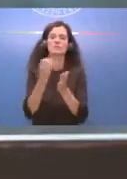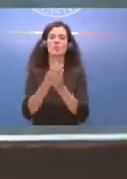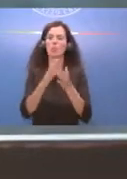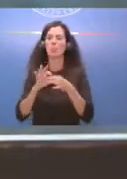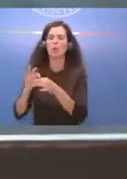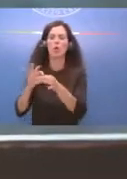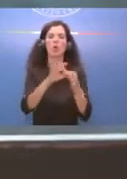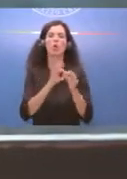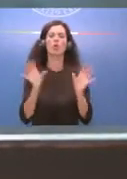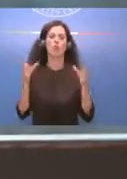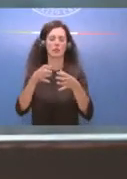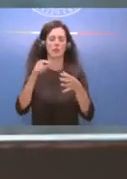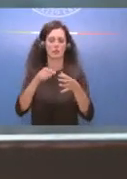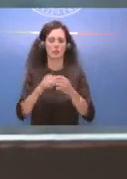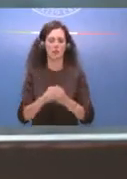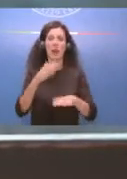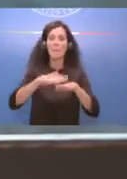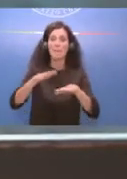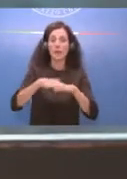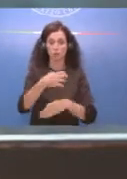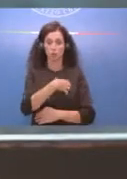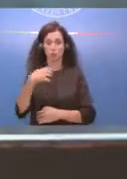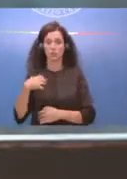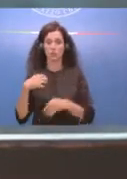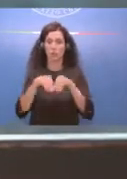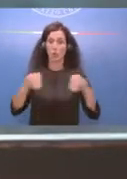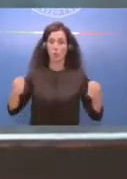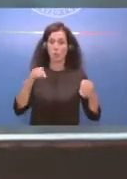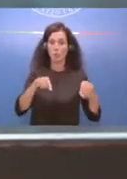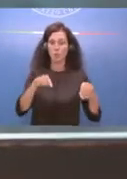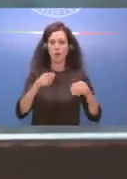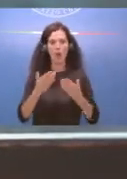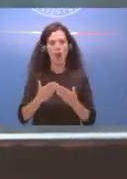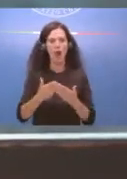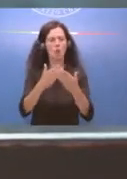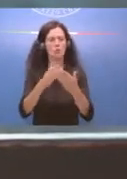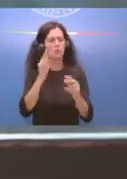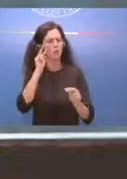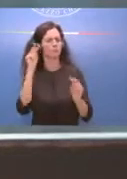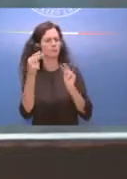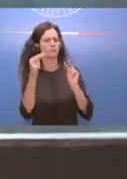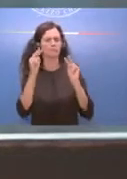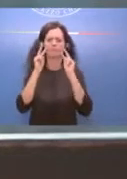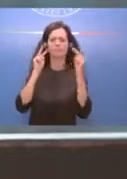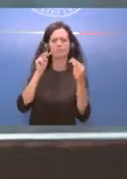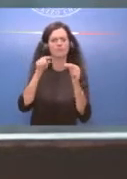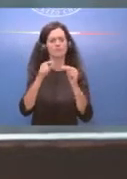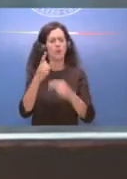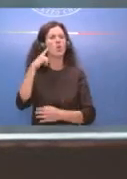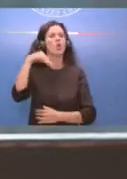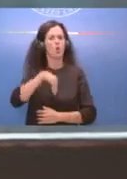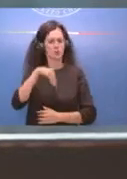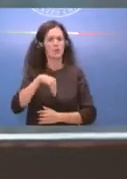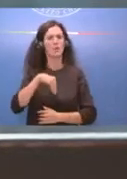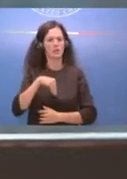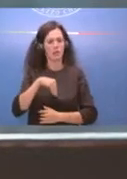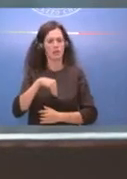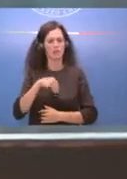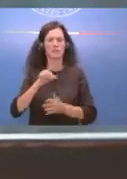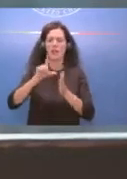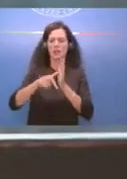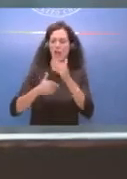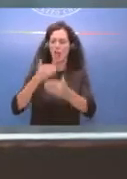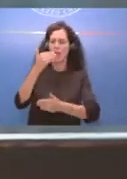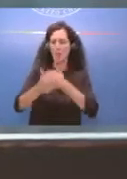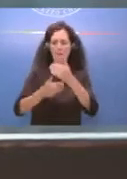il metodo scientifico museale aiuta a sviluppare uno spiccato senso critico e una consapevolezza della parzialità e temporalità